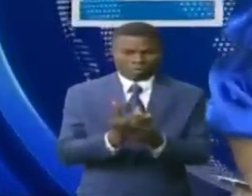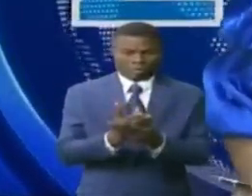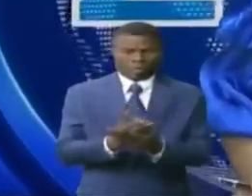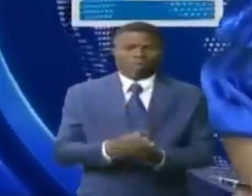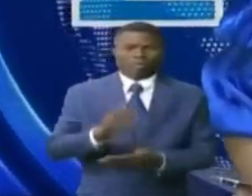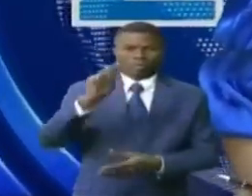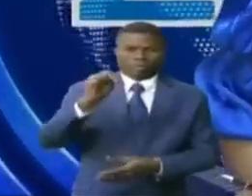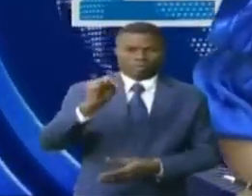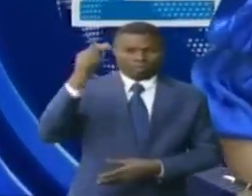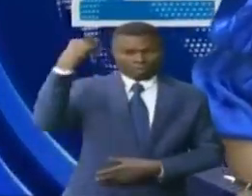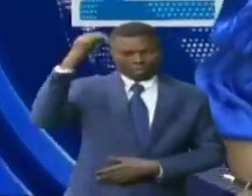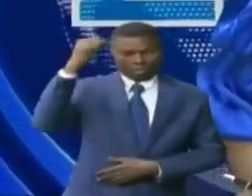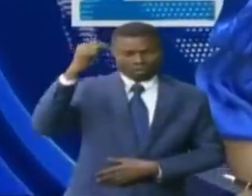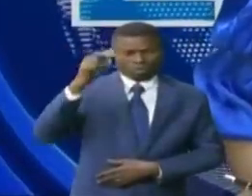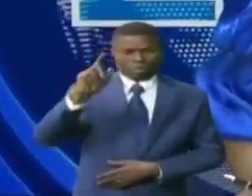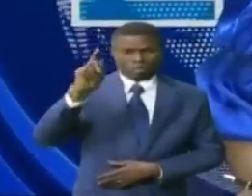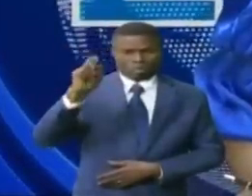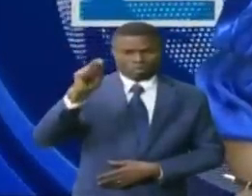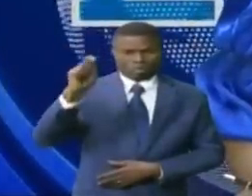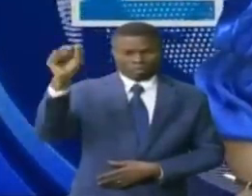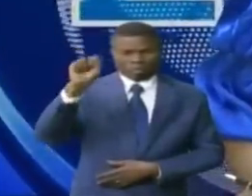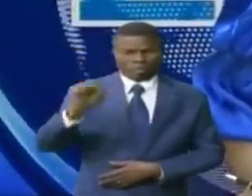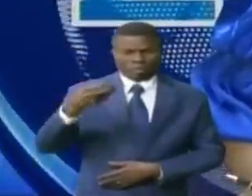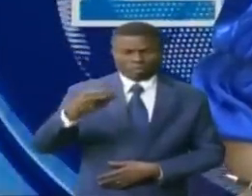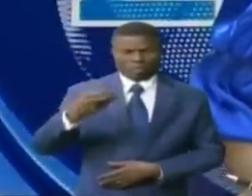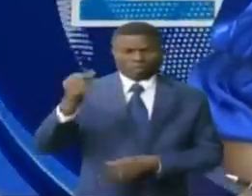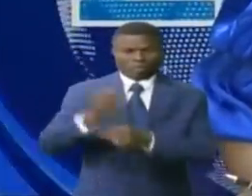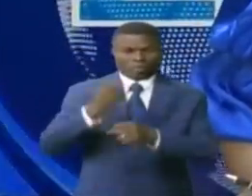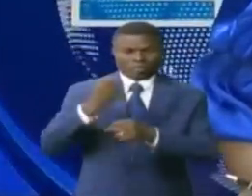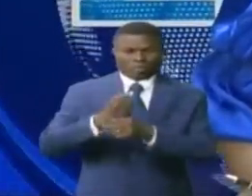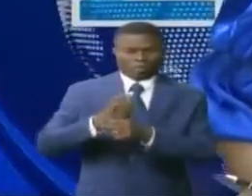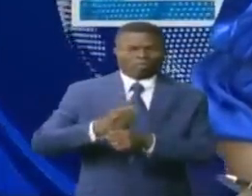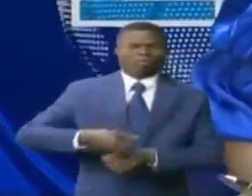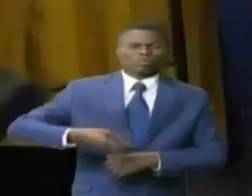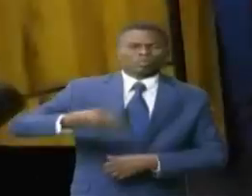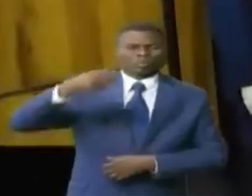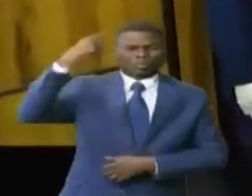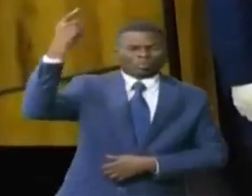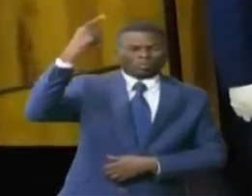Tiani Mouadiamvita, haut fonctionnaire international. Titi Samba.